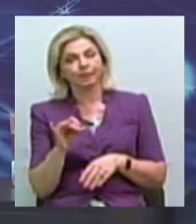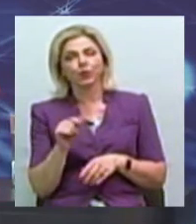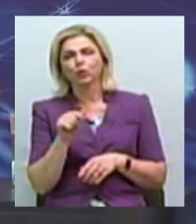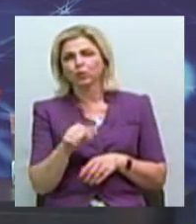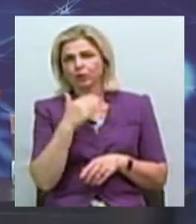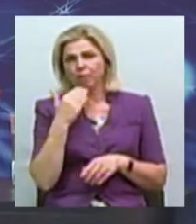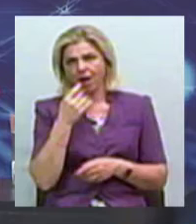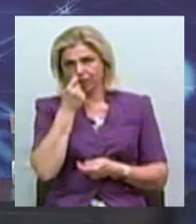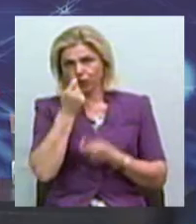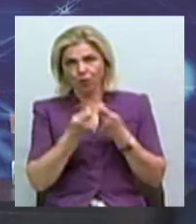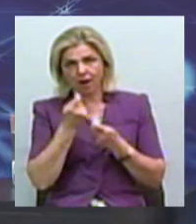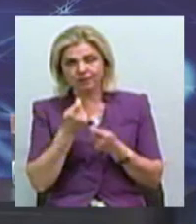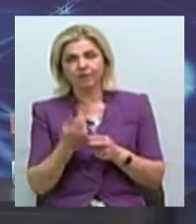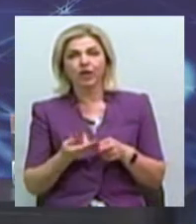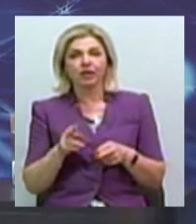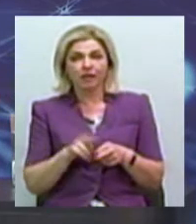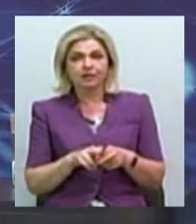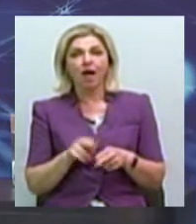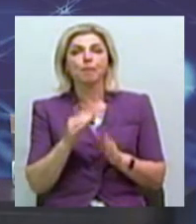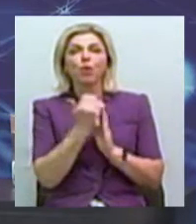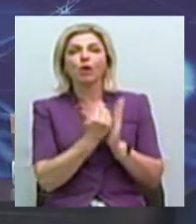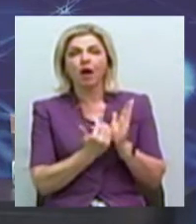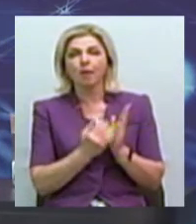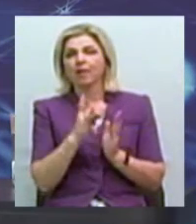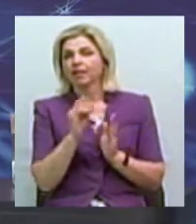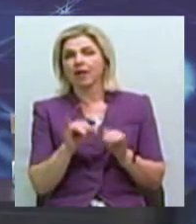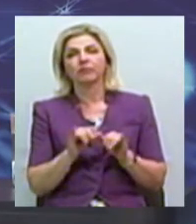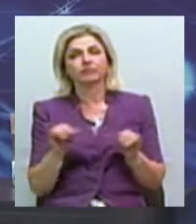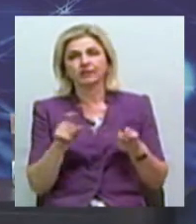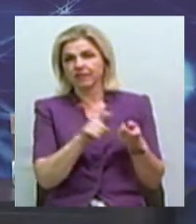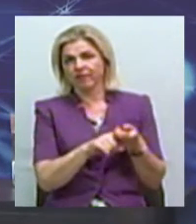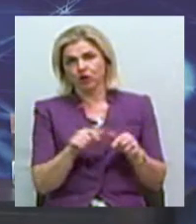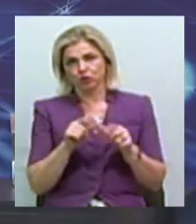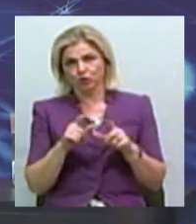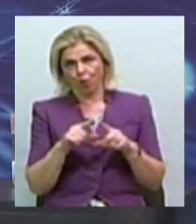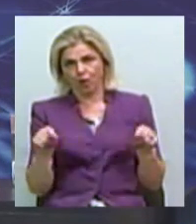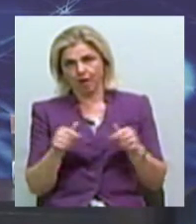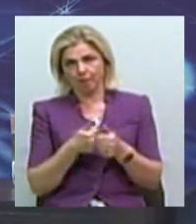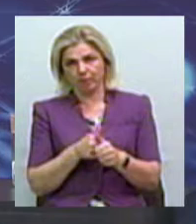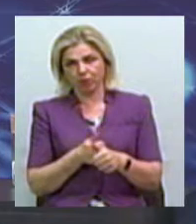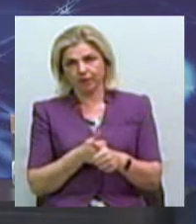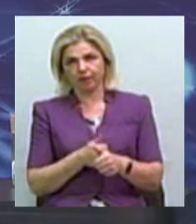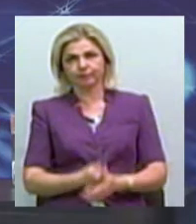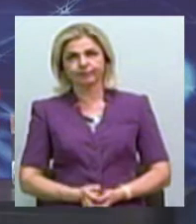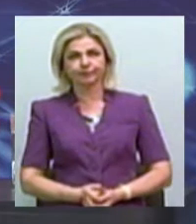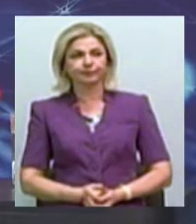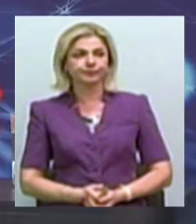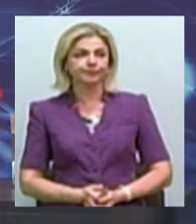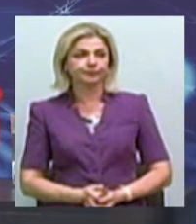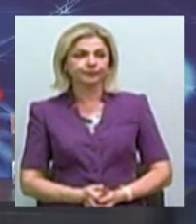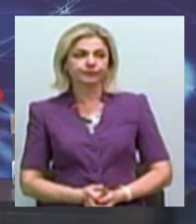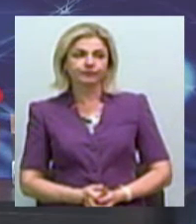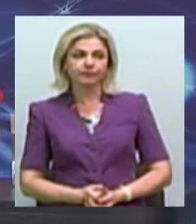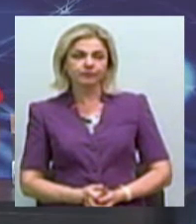багато є нюансів, через які ця програма не розповсюджується на шкільні бібліотеки. Але,